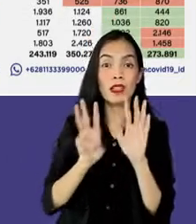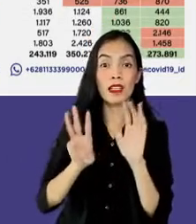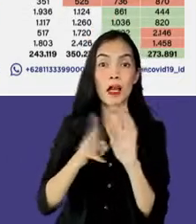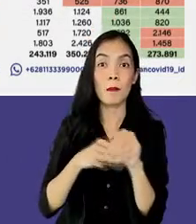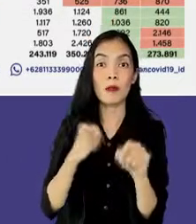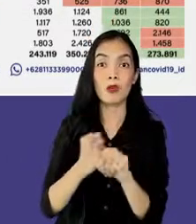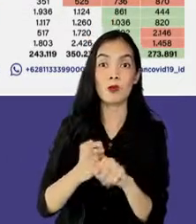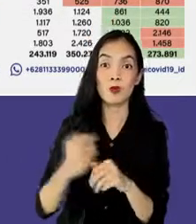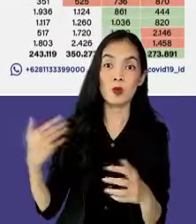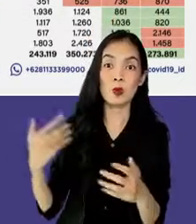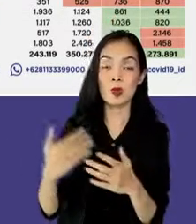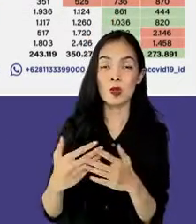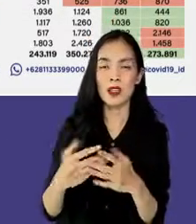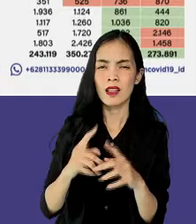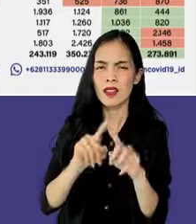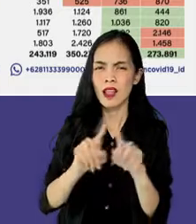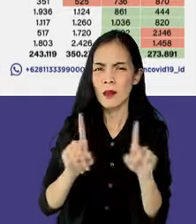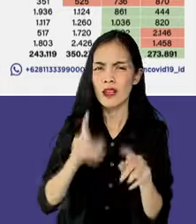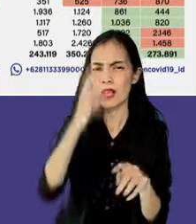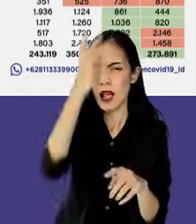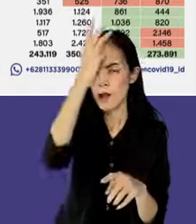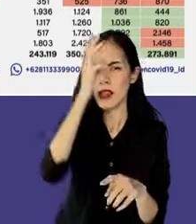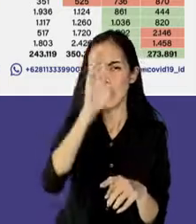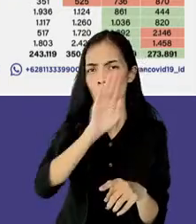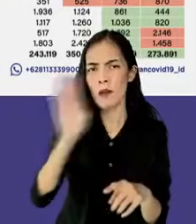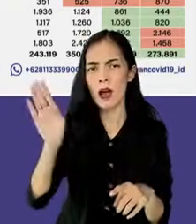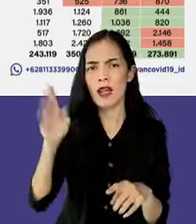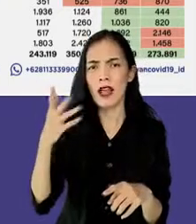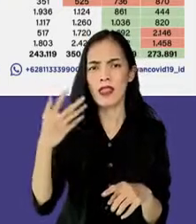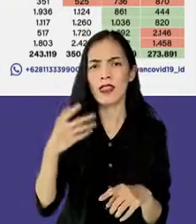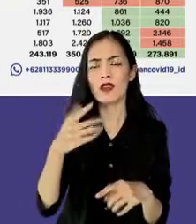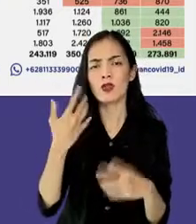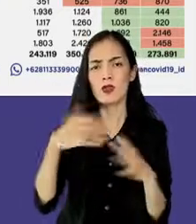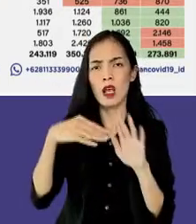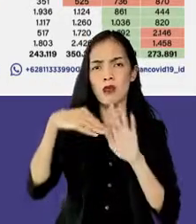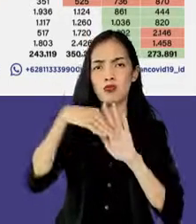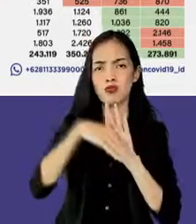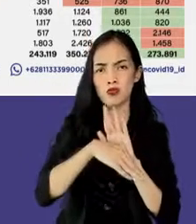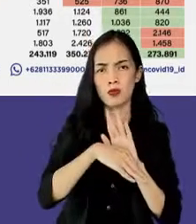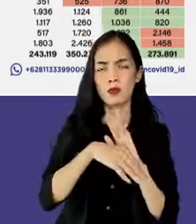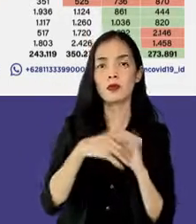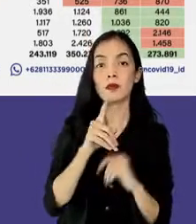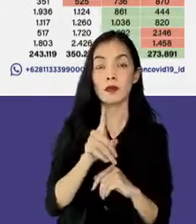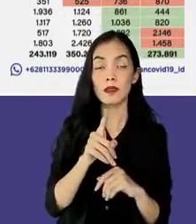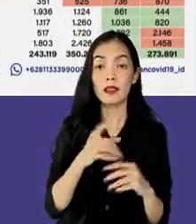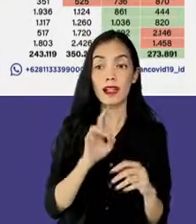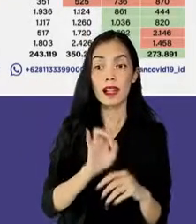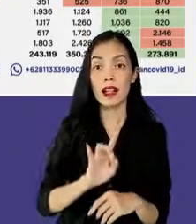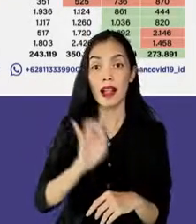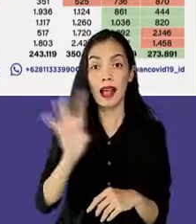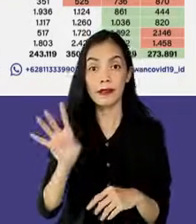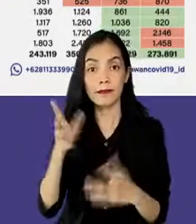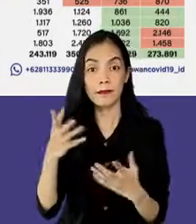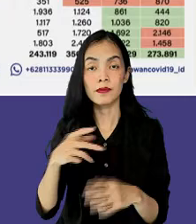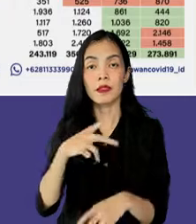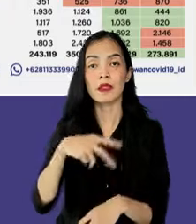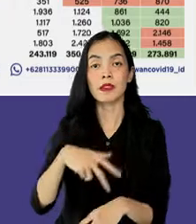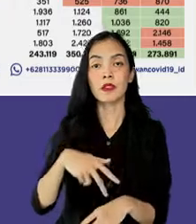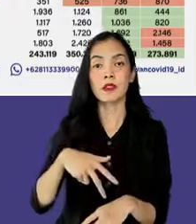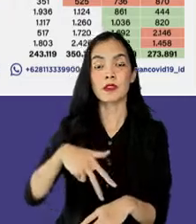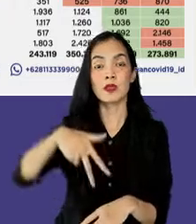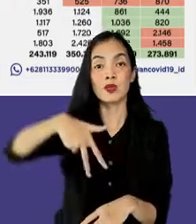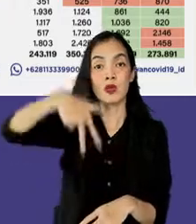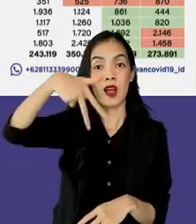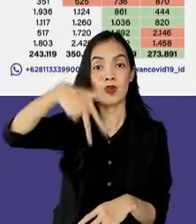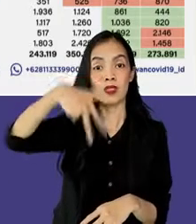berturut-turut kecuali Kalimantan Barat yang sempat Mengalami penurunan Selain itu di pulau Sulawesi